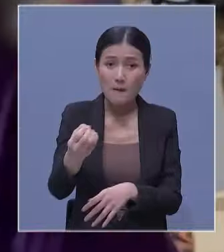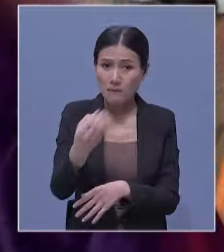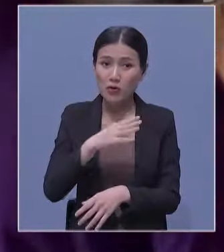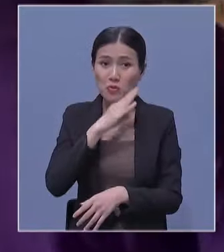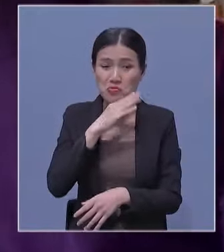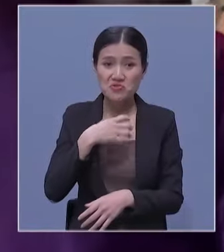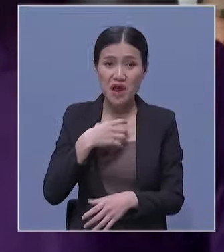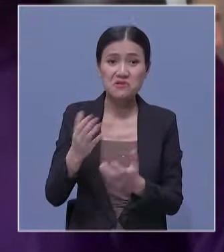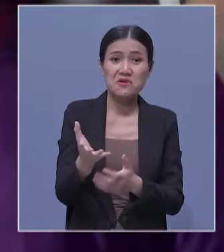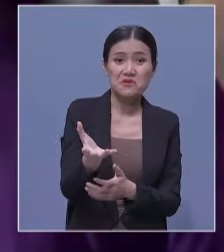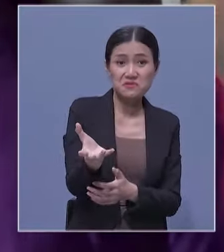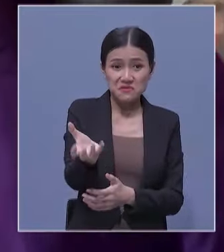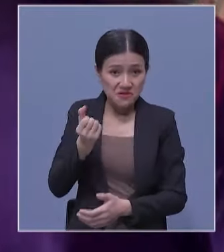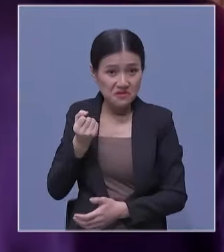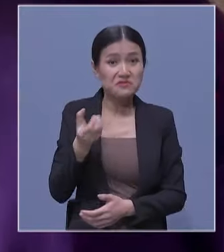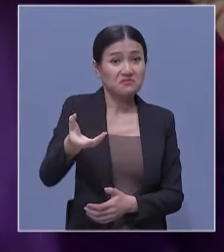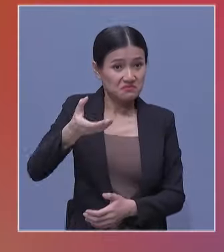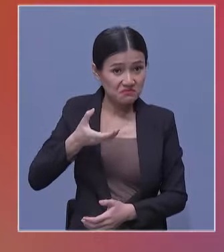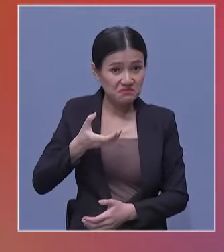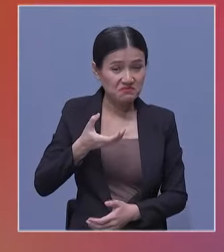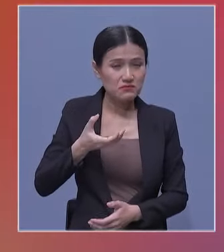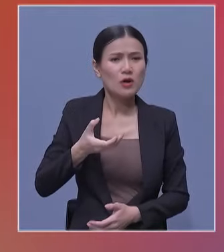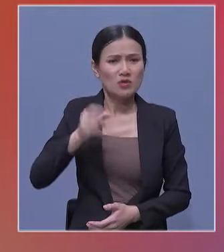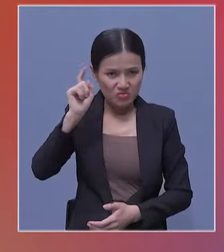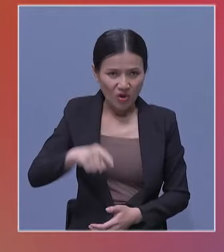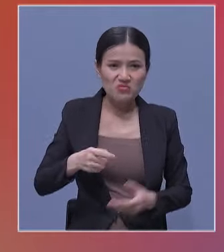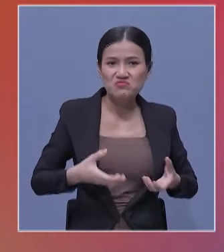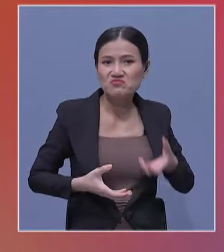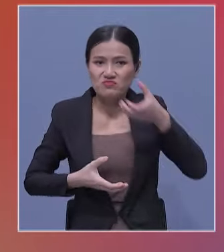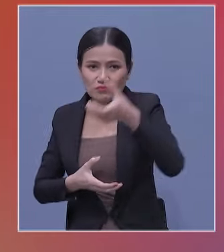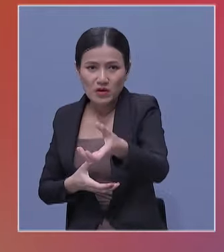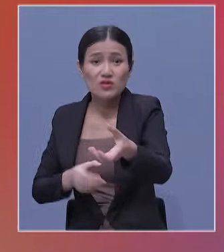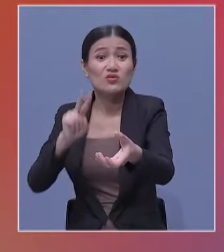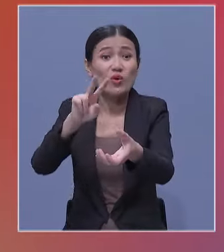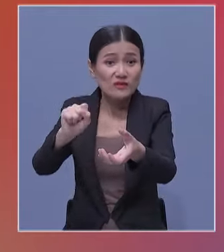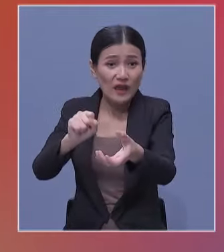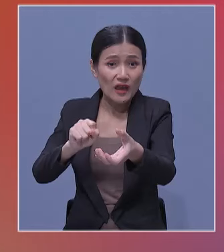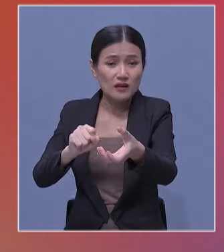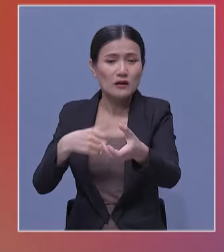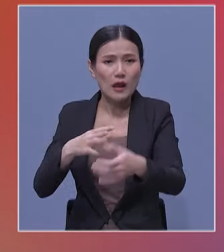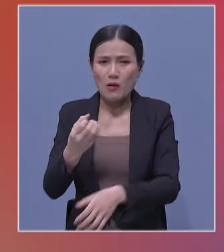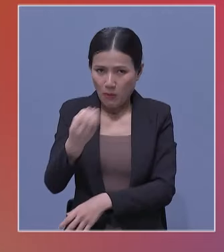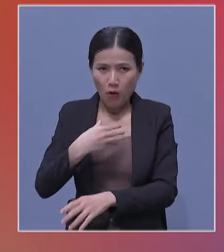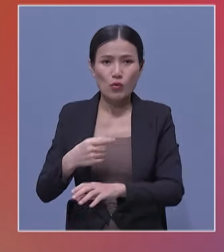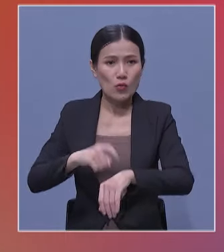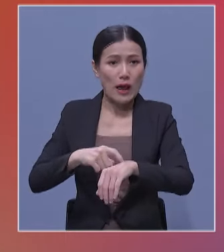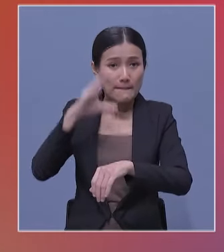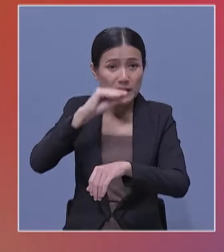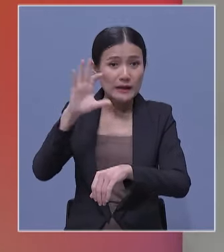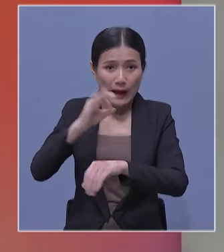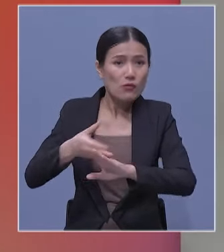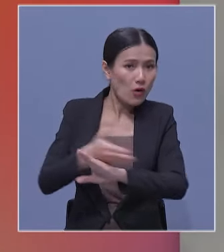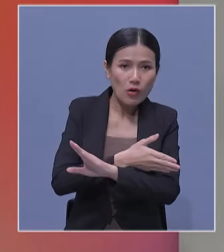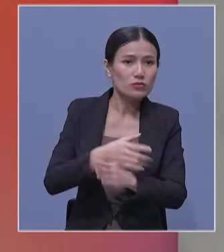หมดที่ฝากไปเมื่อกี้เนี่ยต้องเอามาเพิ่ม 200,000แล้วก็ต้องโอนก่อน 21:00นนี่แหละค่ะเลยเป็นเหตุผลที่คุณลุง